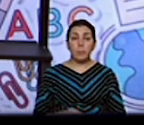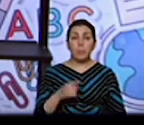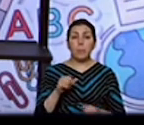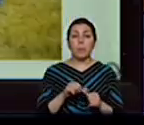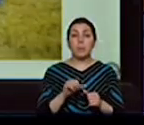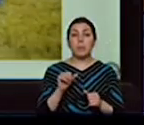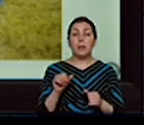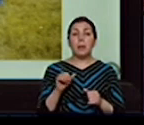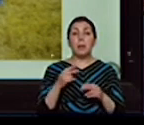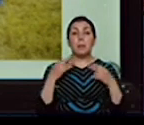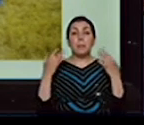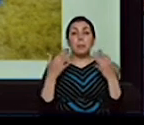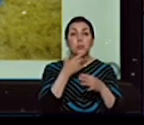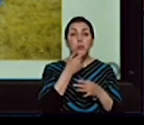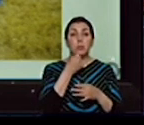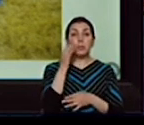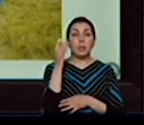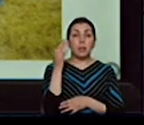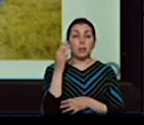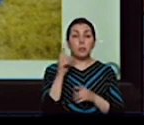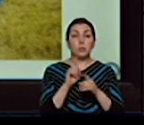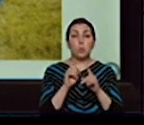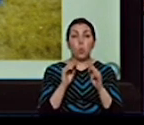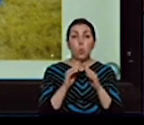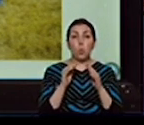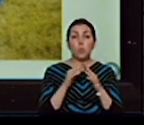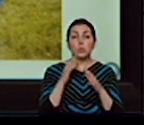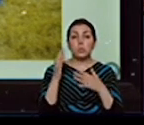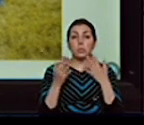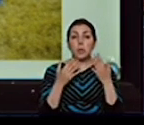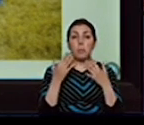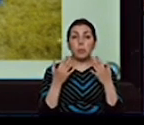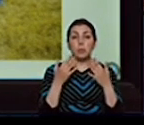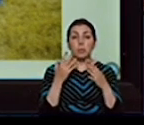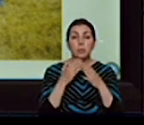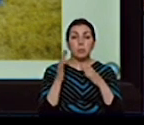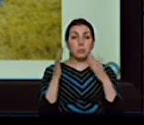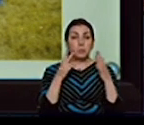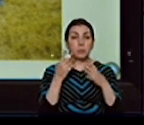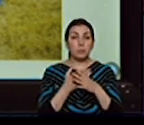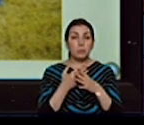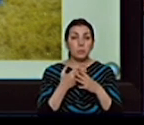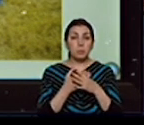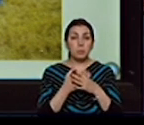Bundan tashqari manzarali daraxtlar uylarni shamoldan to'sib turar